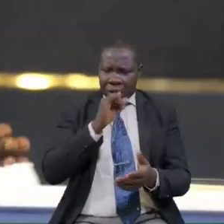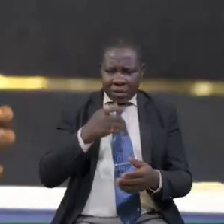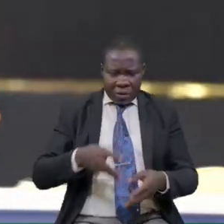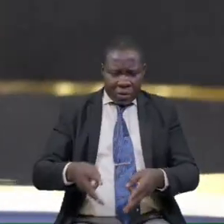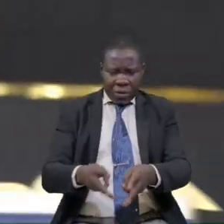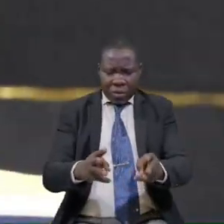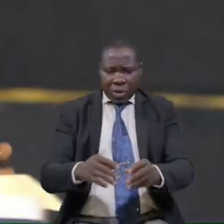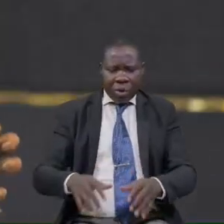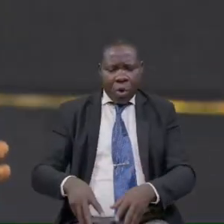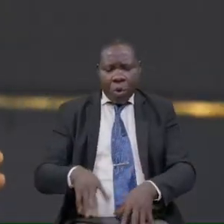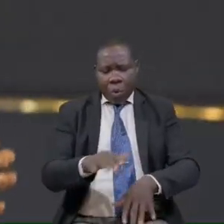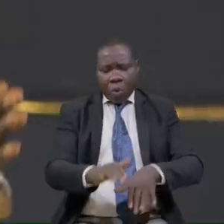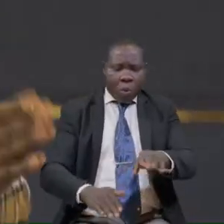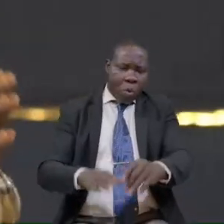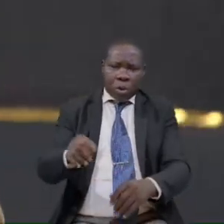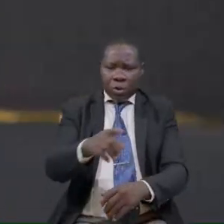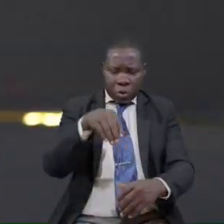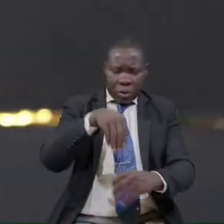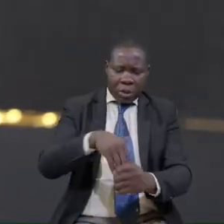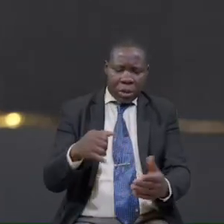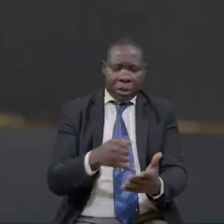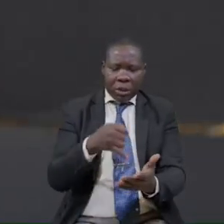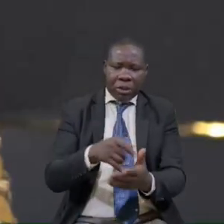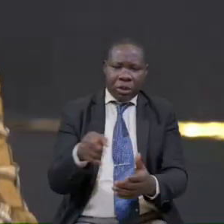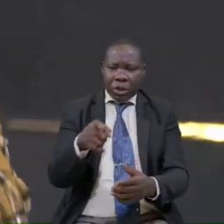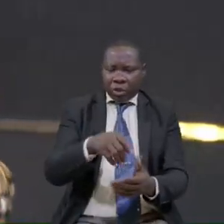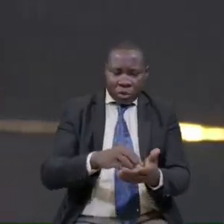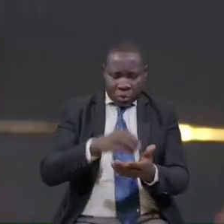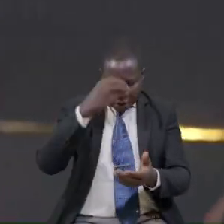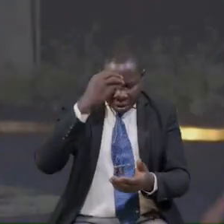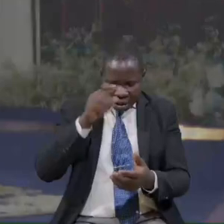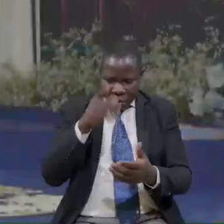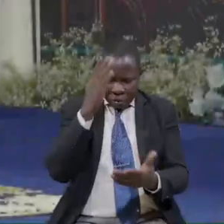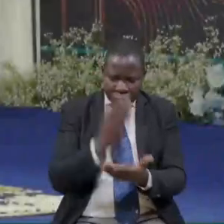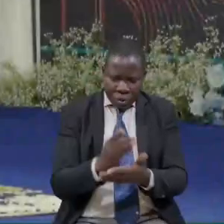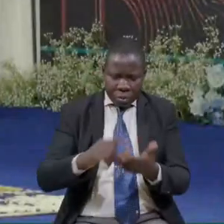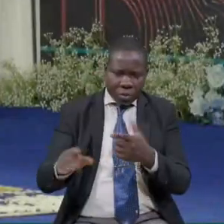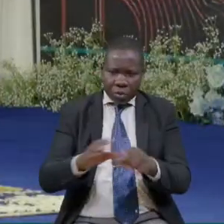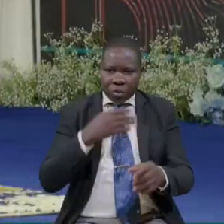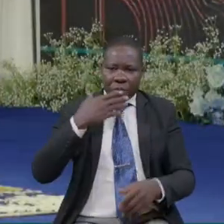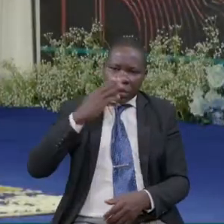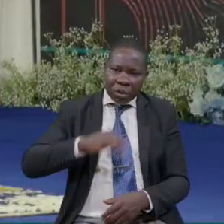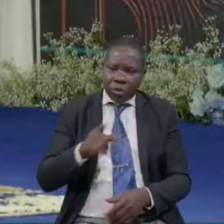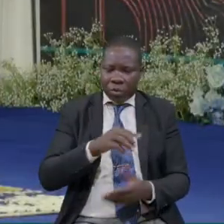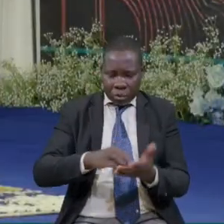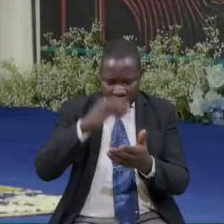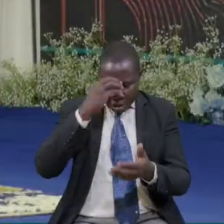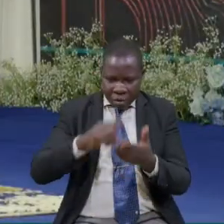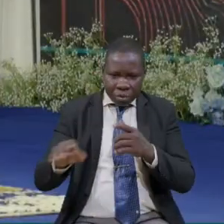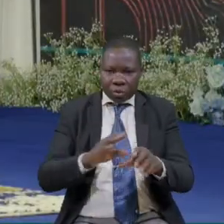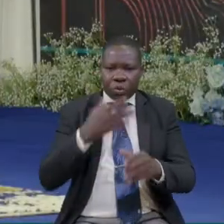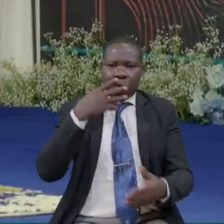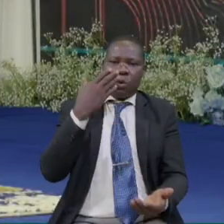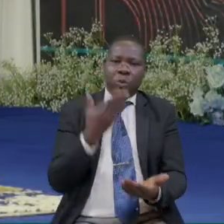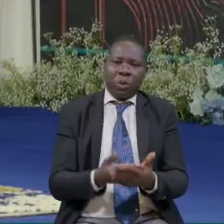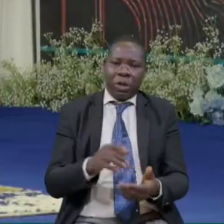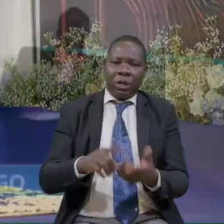chemin, marchez-y. Vous apprenez, vous cessez de faire le mal, vous apprenez à faire le